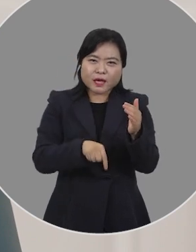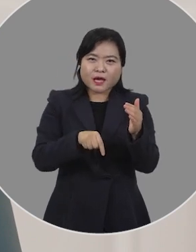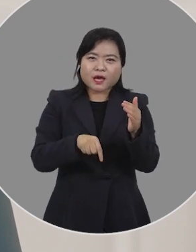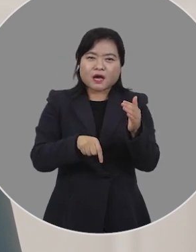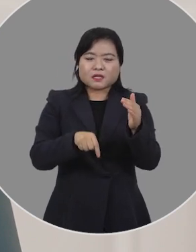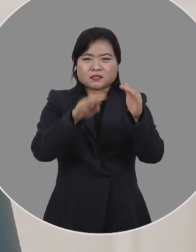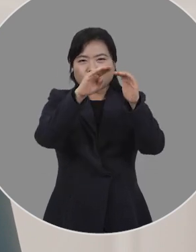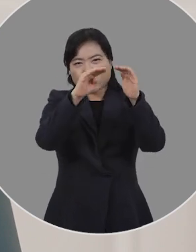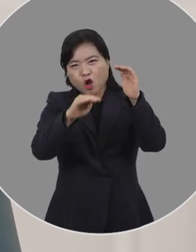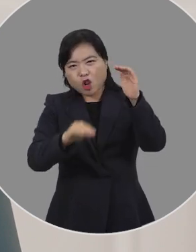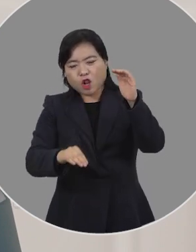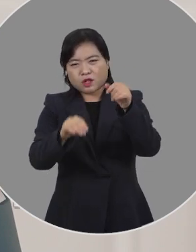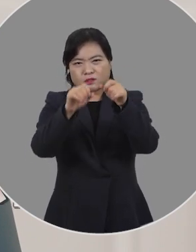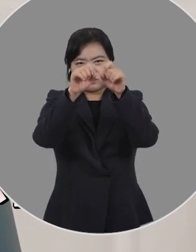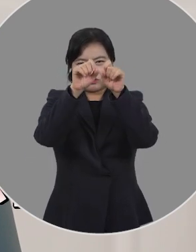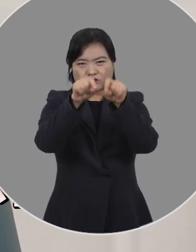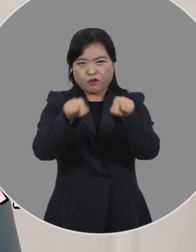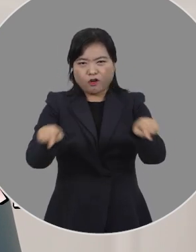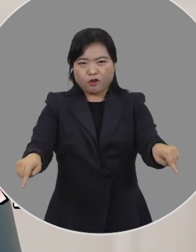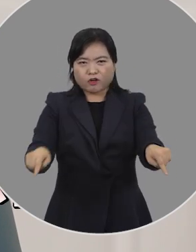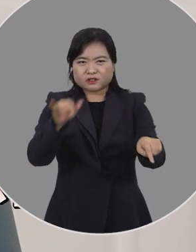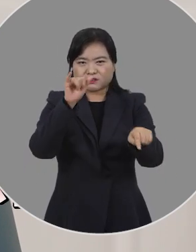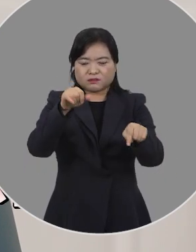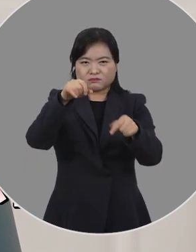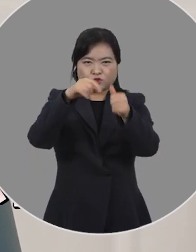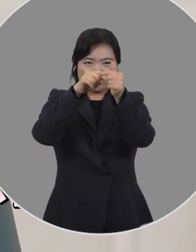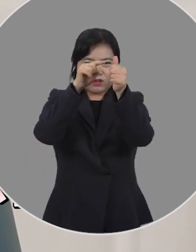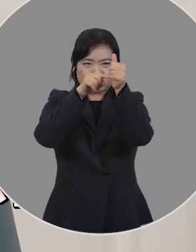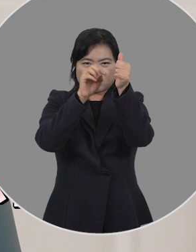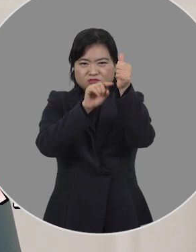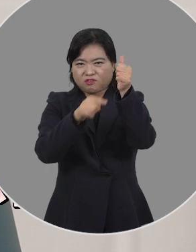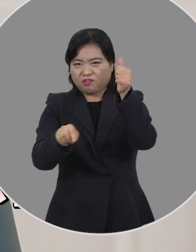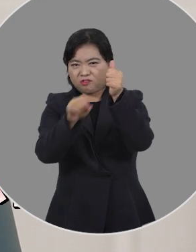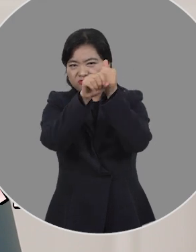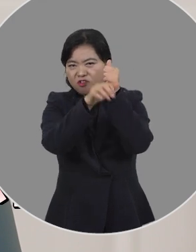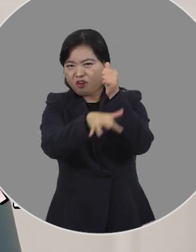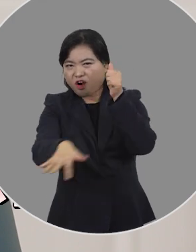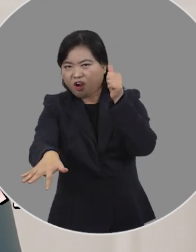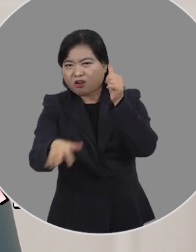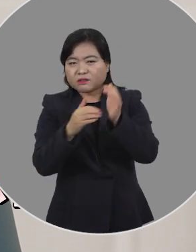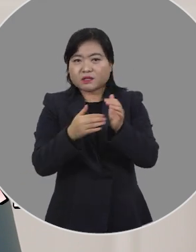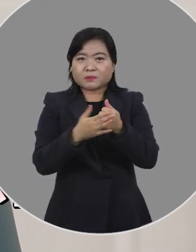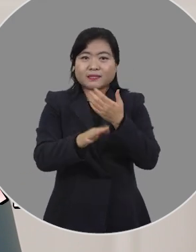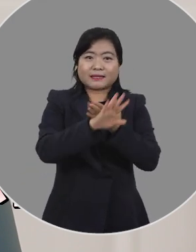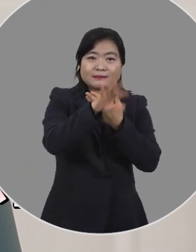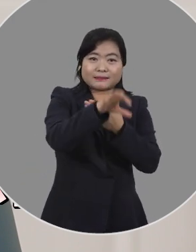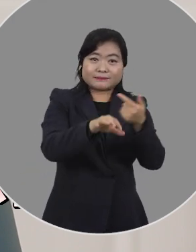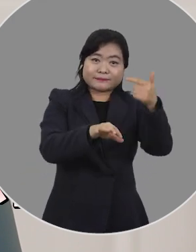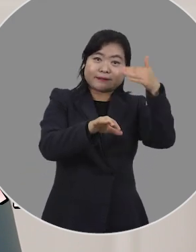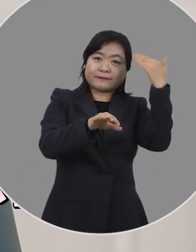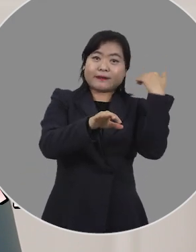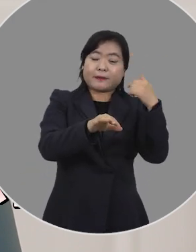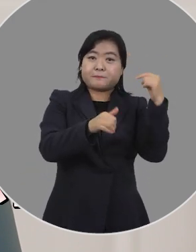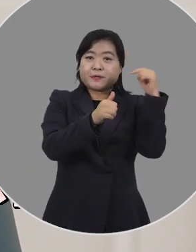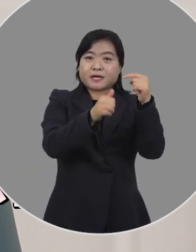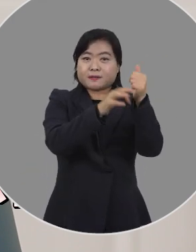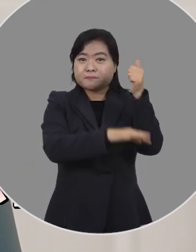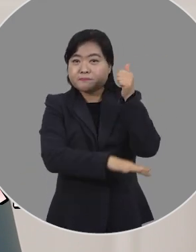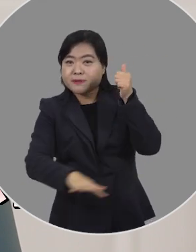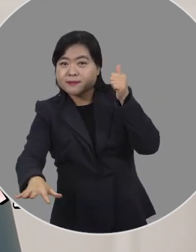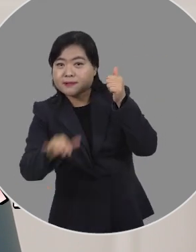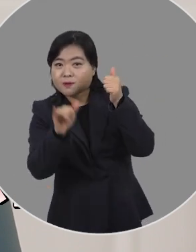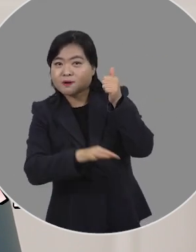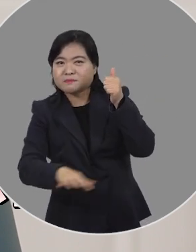있다. 위계 서열이 있어서 딴 데서 예전에 벌인 일은 가장 밑바닥에 있고 그건 뭐